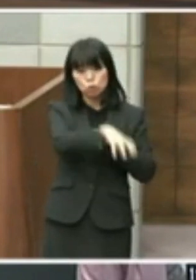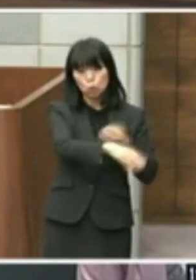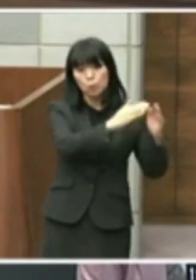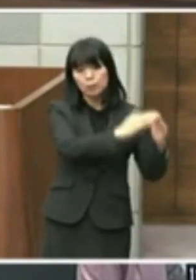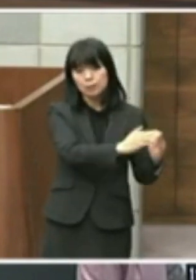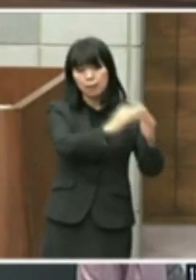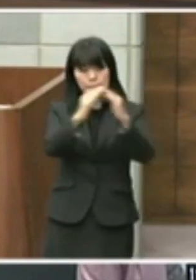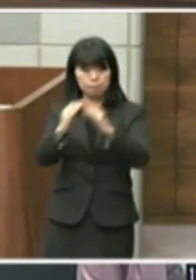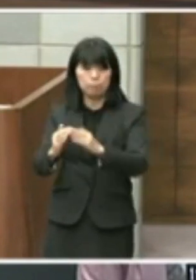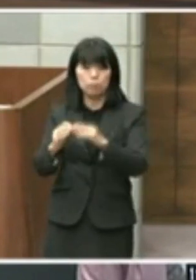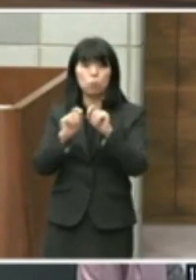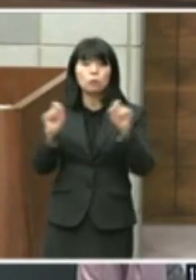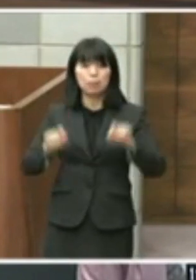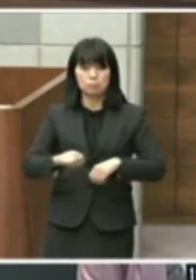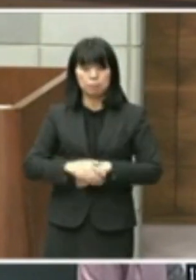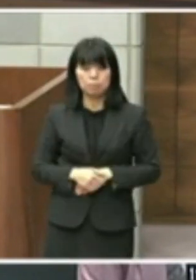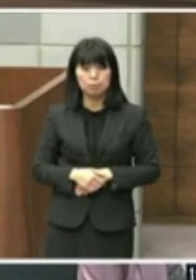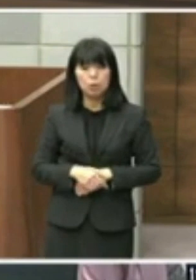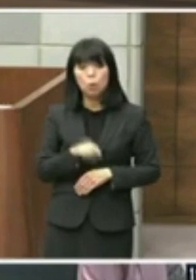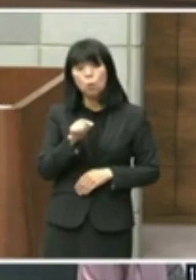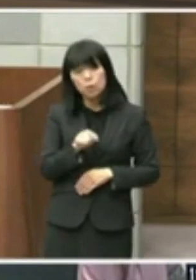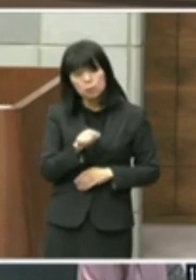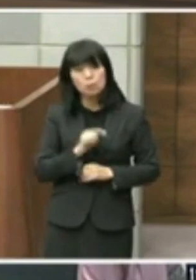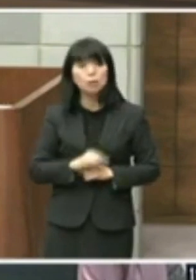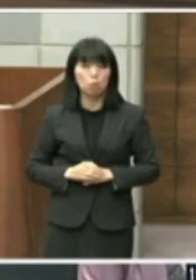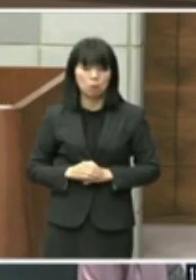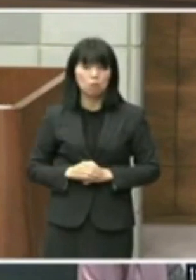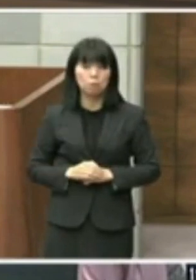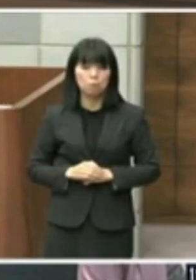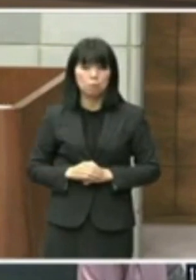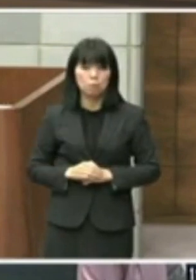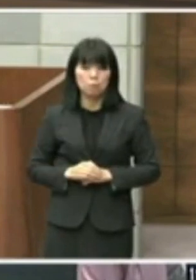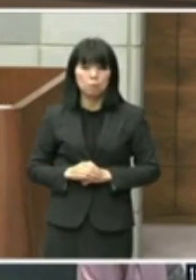問題であります。で、これにつきましては